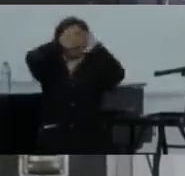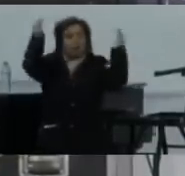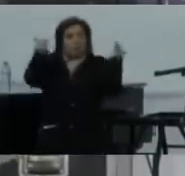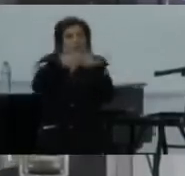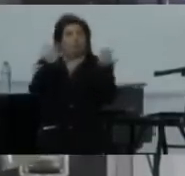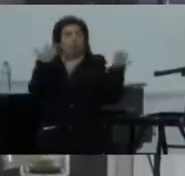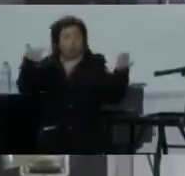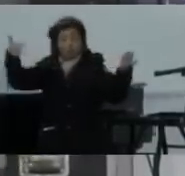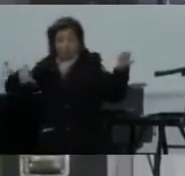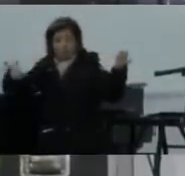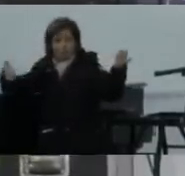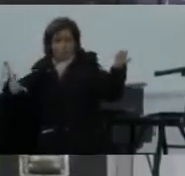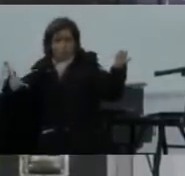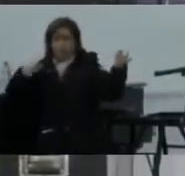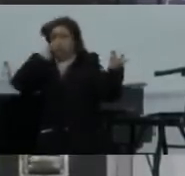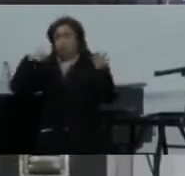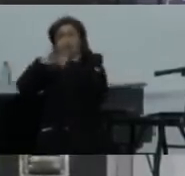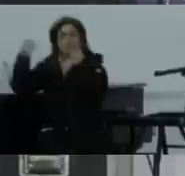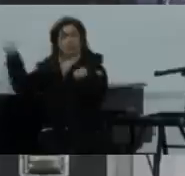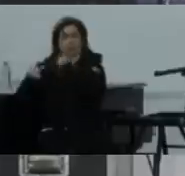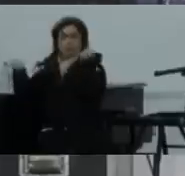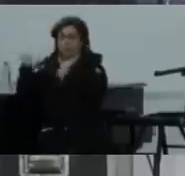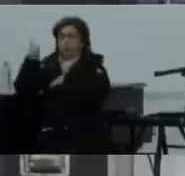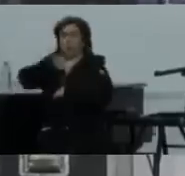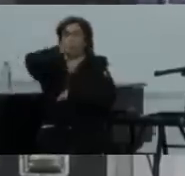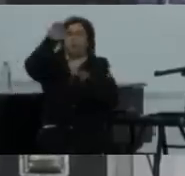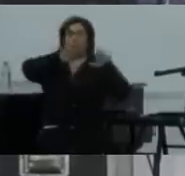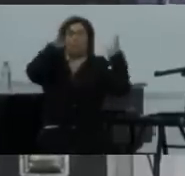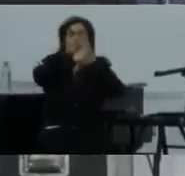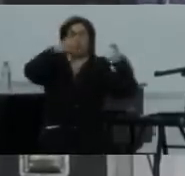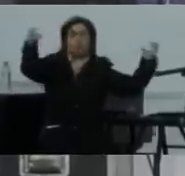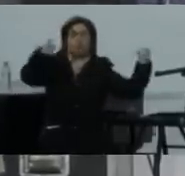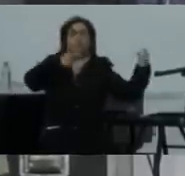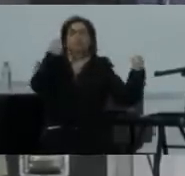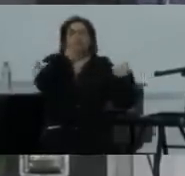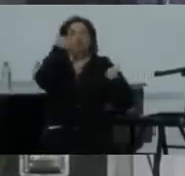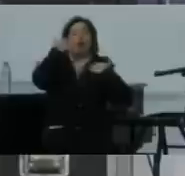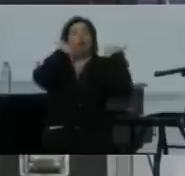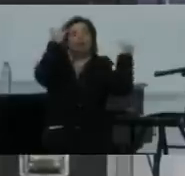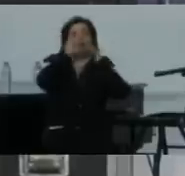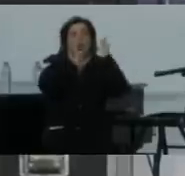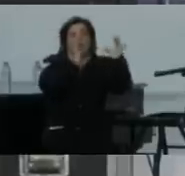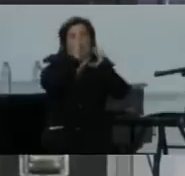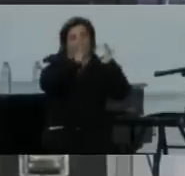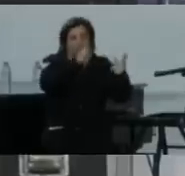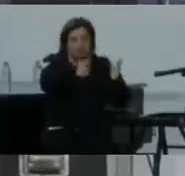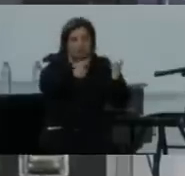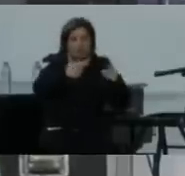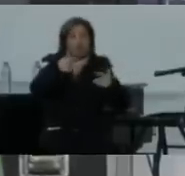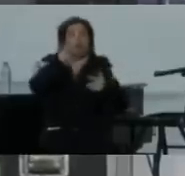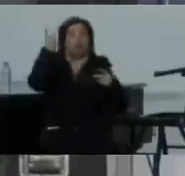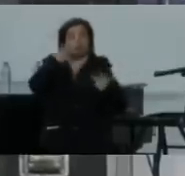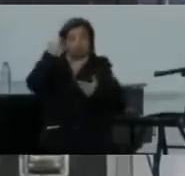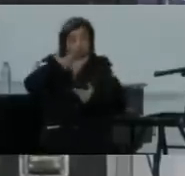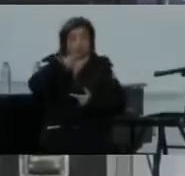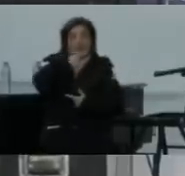aziende automobilistiche, sono le prime 10 multinazionali del mondo, sono di telecomunicazioni, e noi avevamo una cazzo di telecom,